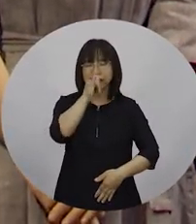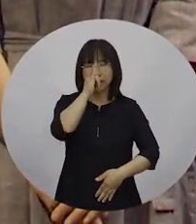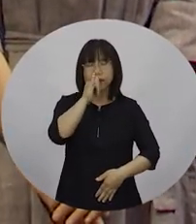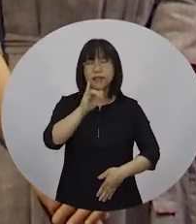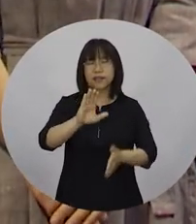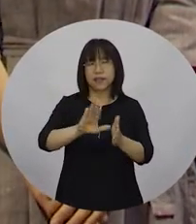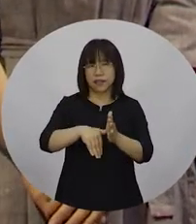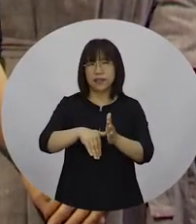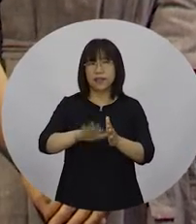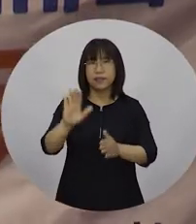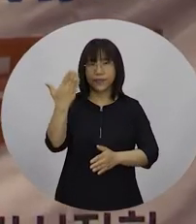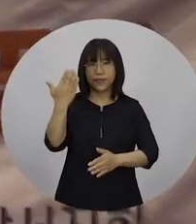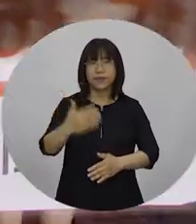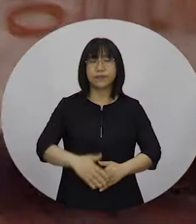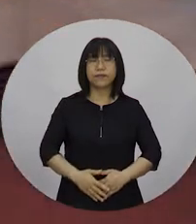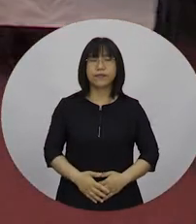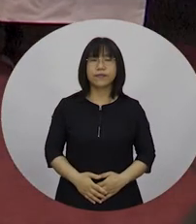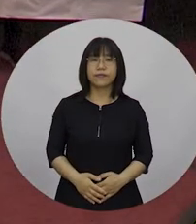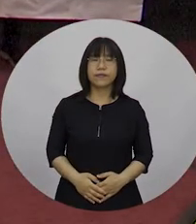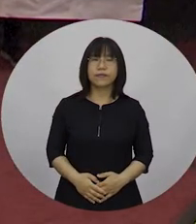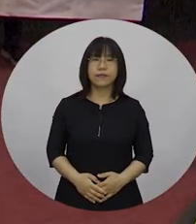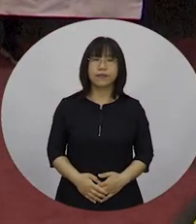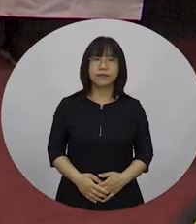영화 관람 시간이 됐습니다